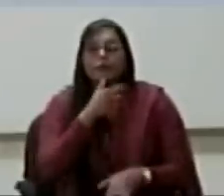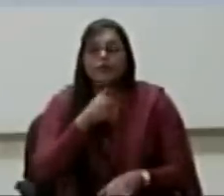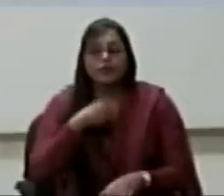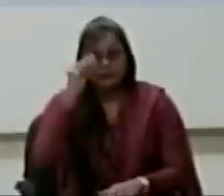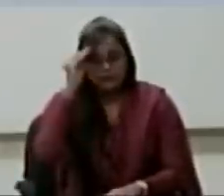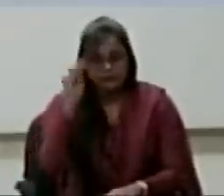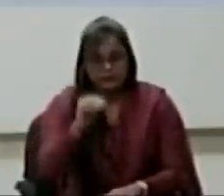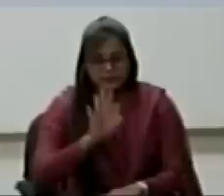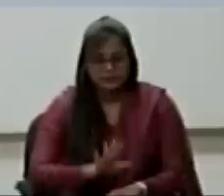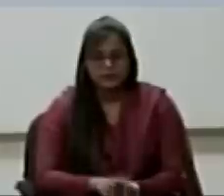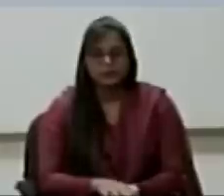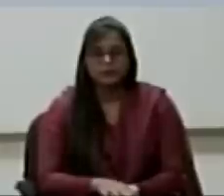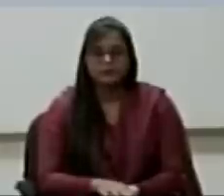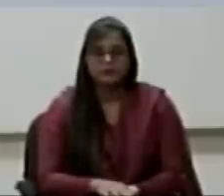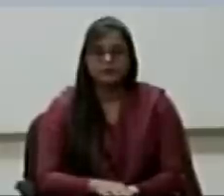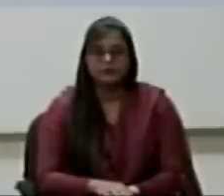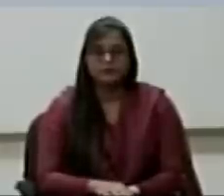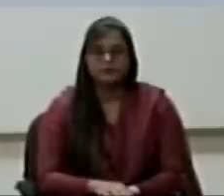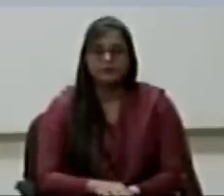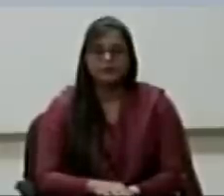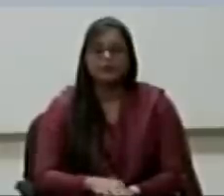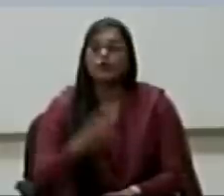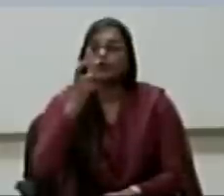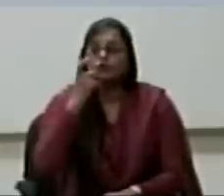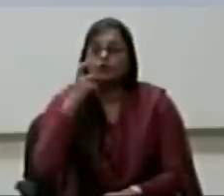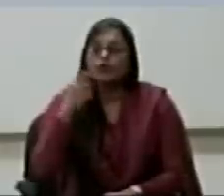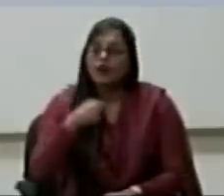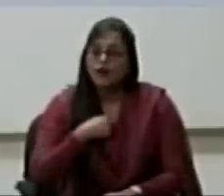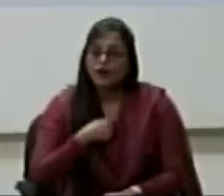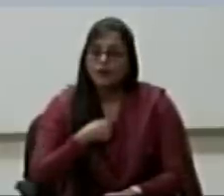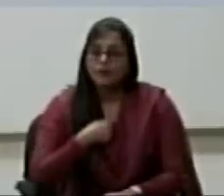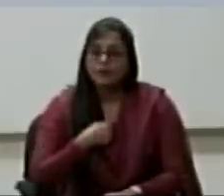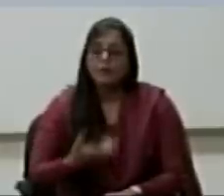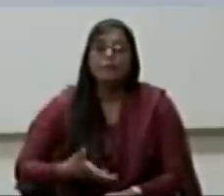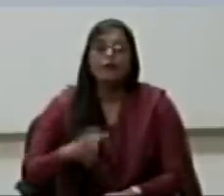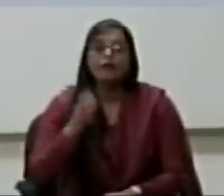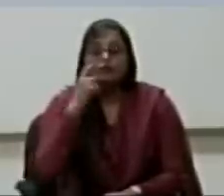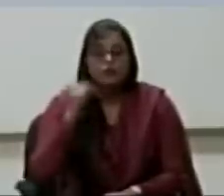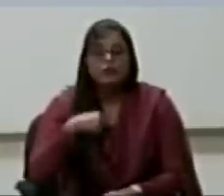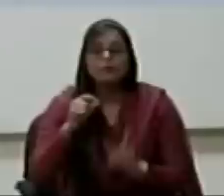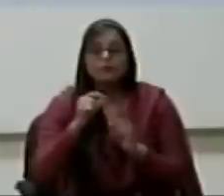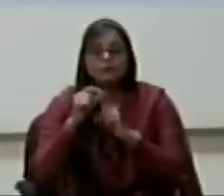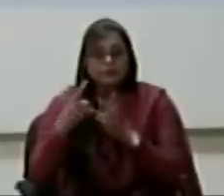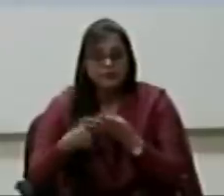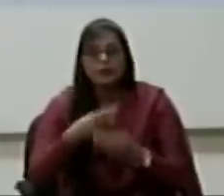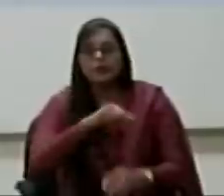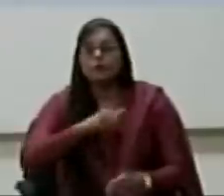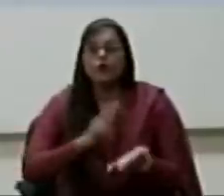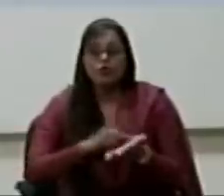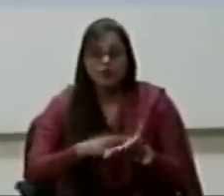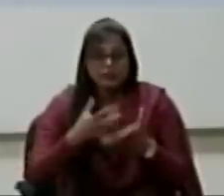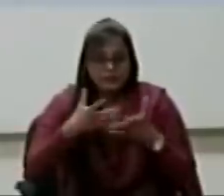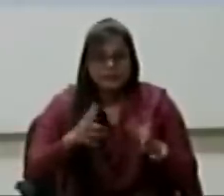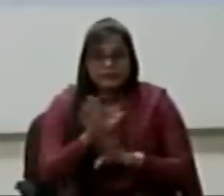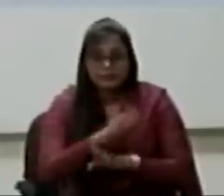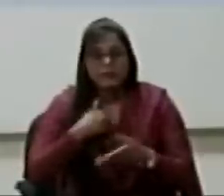আপনারা ইতিমধ্যে জেনেছেন যে চীন সরকার আমাদের বেশ কিছু আসলে এই ধরনের পিপি এবং অন্যান্য সামগ্রী আমাদেরকে